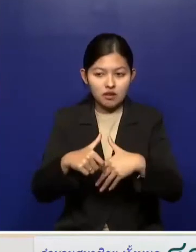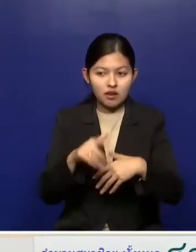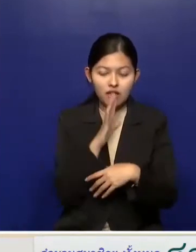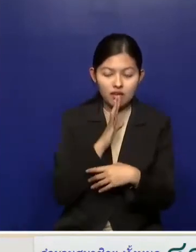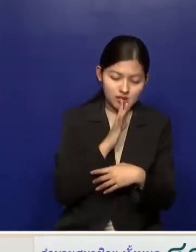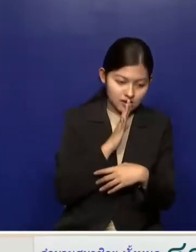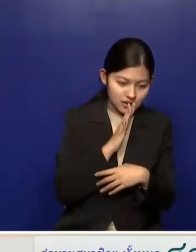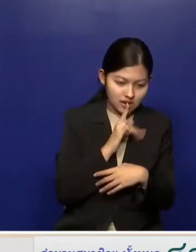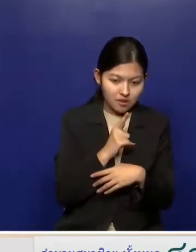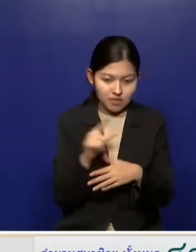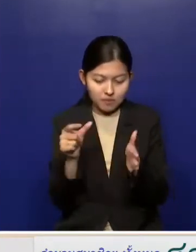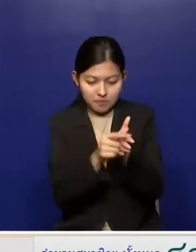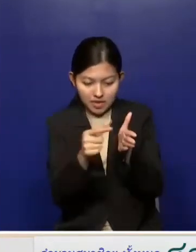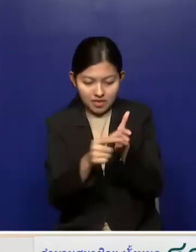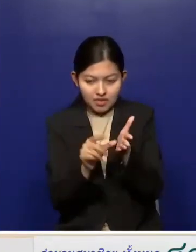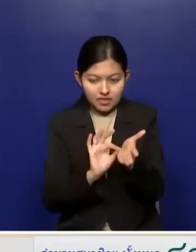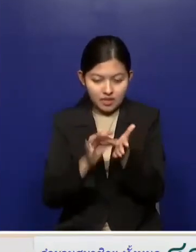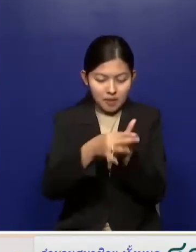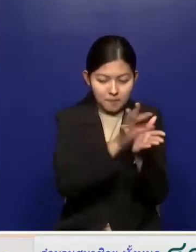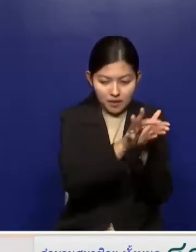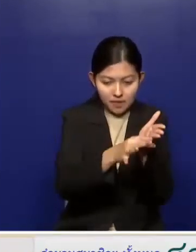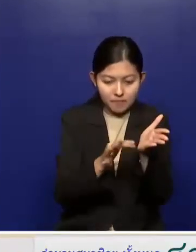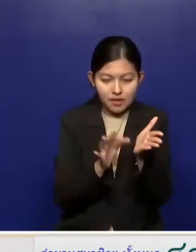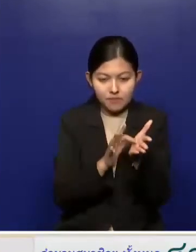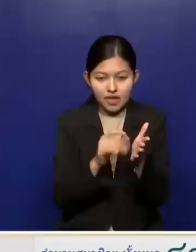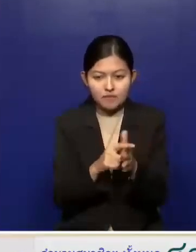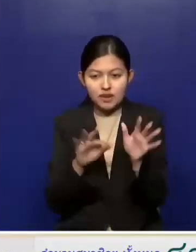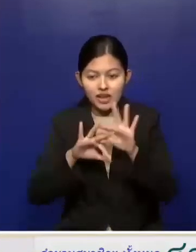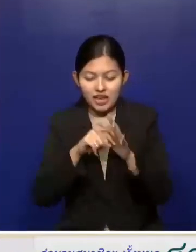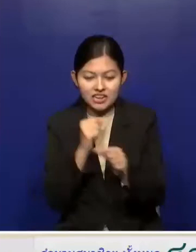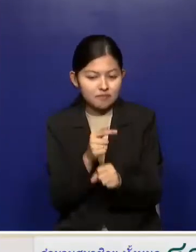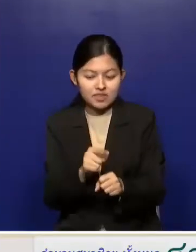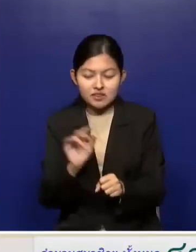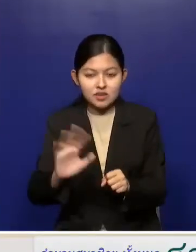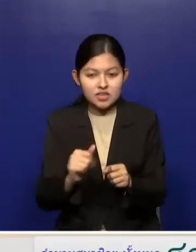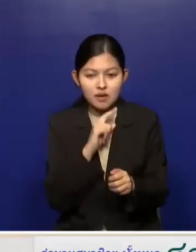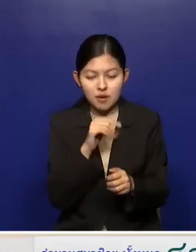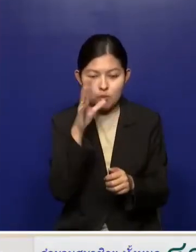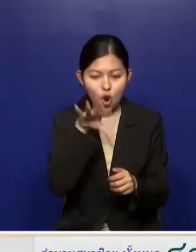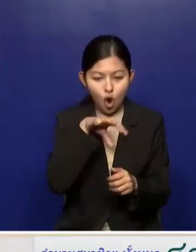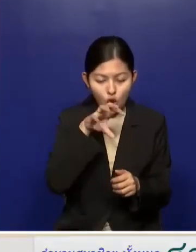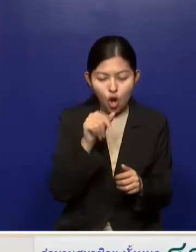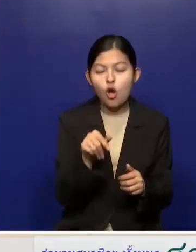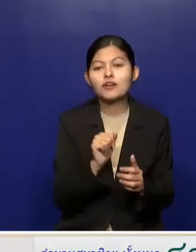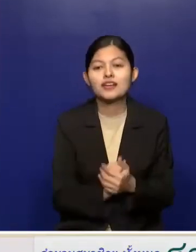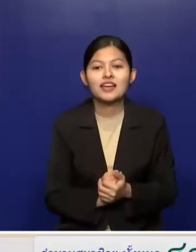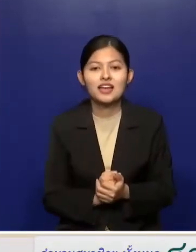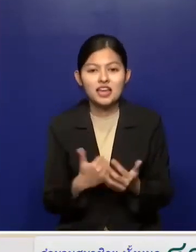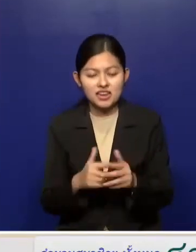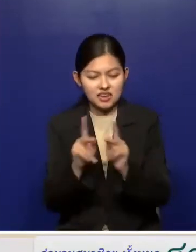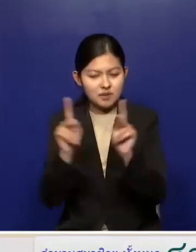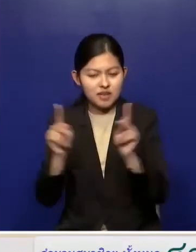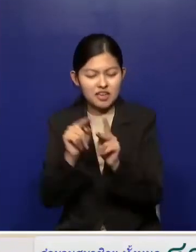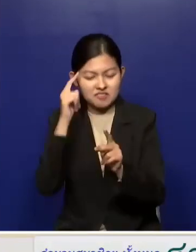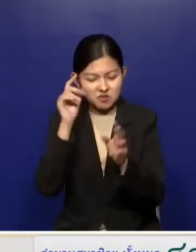ามีการตัดแตะด้ซ้ำซึงอัี้เป็ส่งที่เกิดขึ้แลเรเห็นกัอยู่เพระฉะนั้นกราธิการเห็นวาเรื่องนี้เปนเรื่ที่มีความ